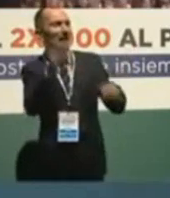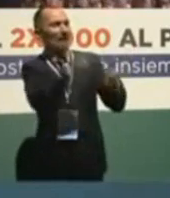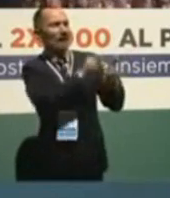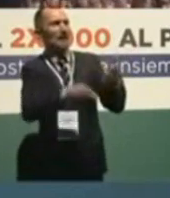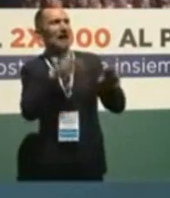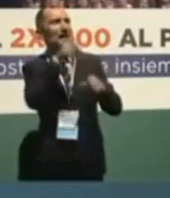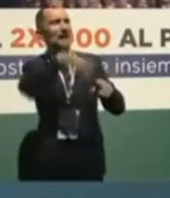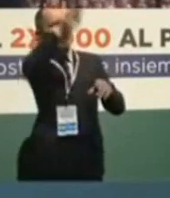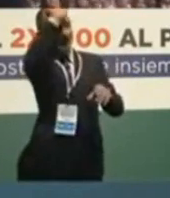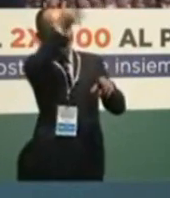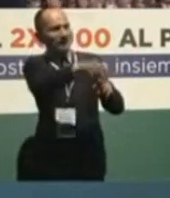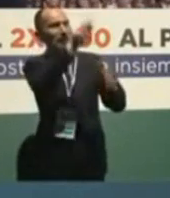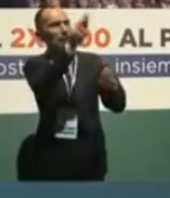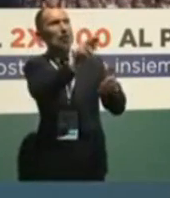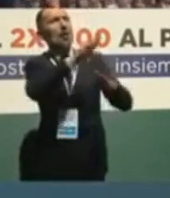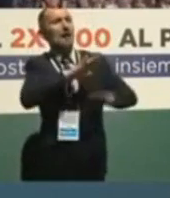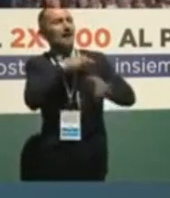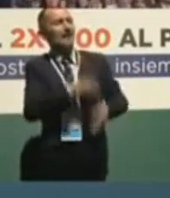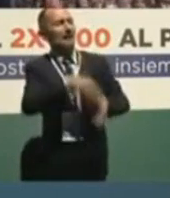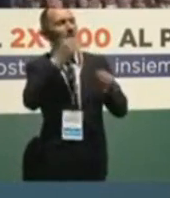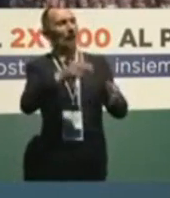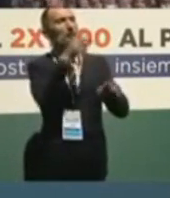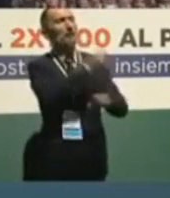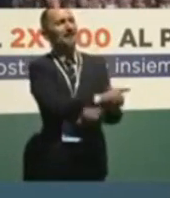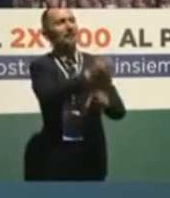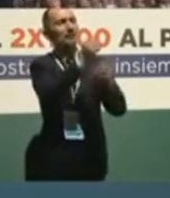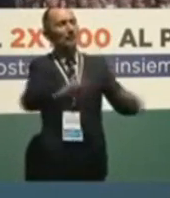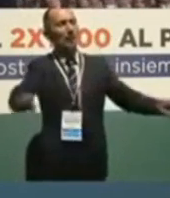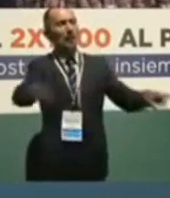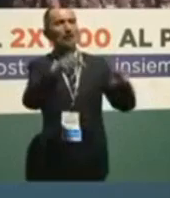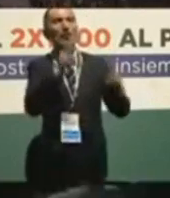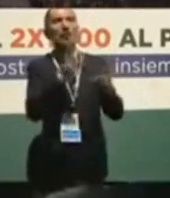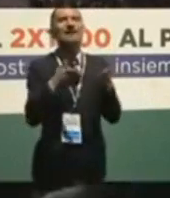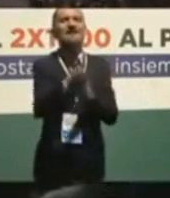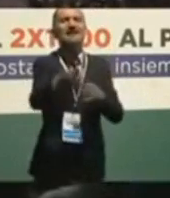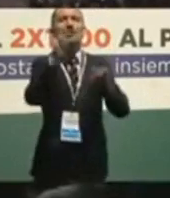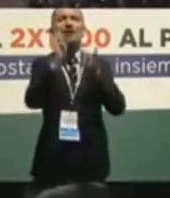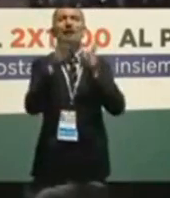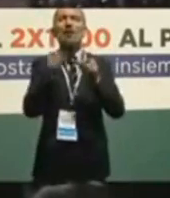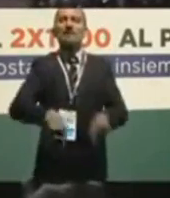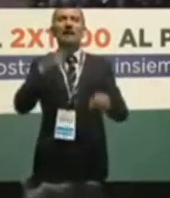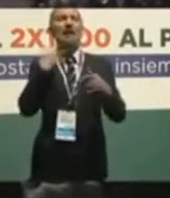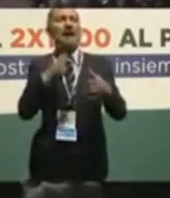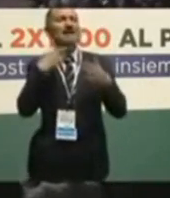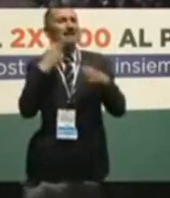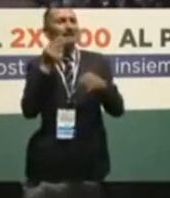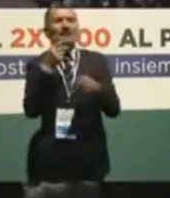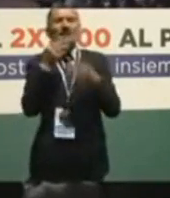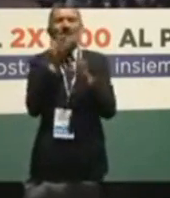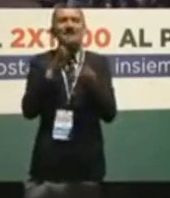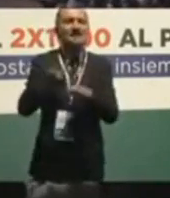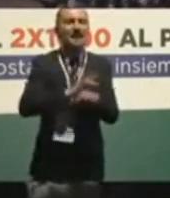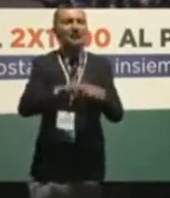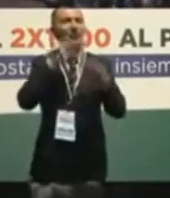del Partito Democratico. Io non dico quale sia il senso della politica in questo, ma il senso del pudore mi sfugge.